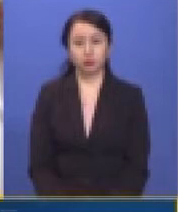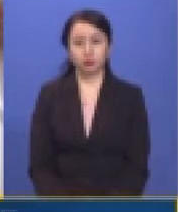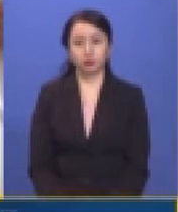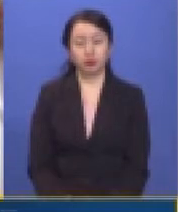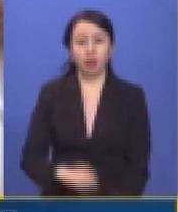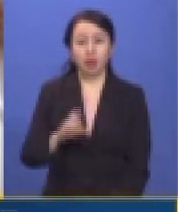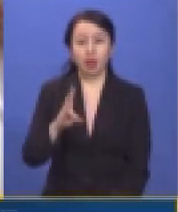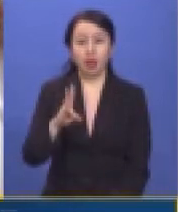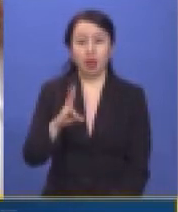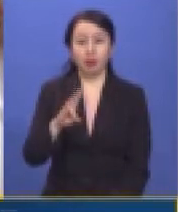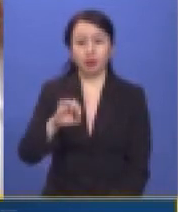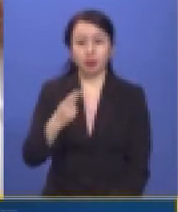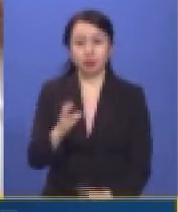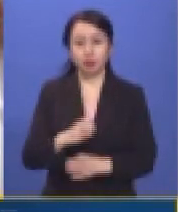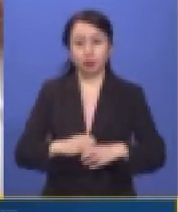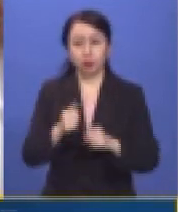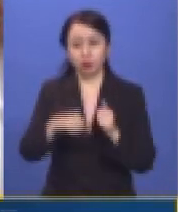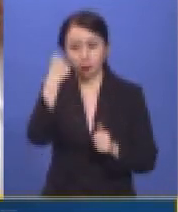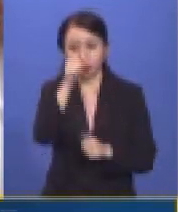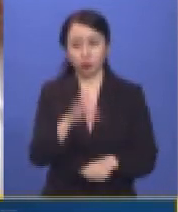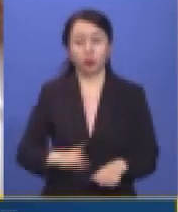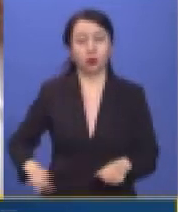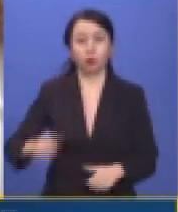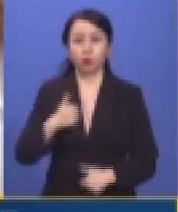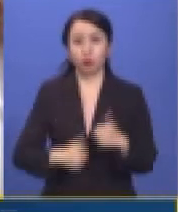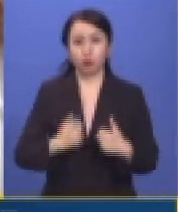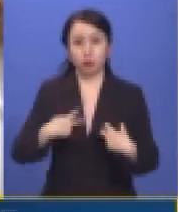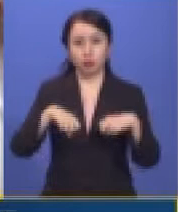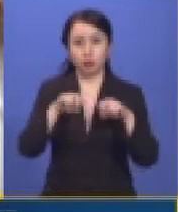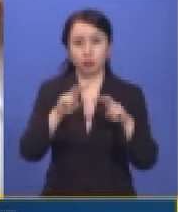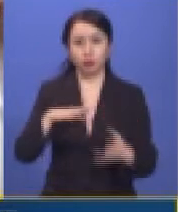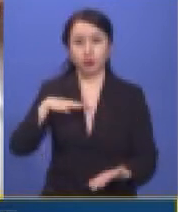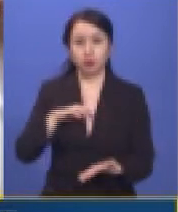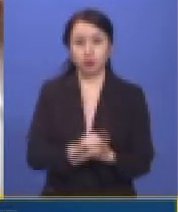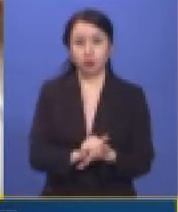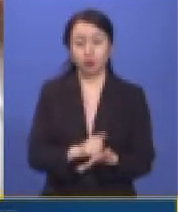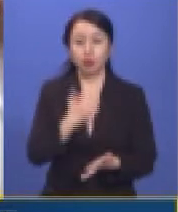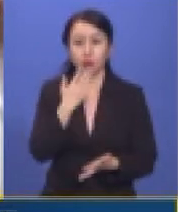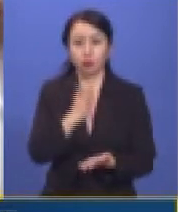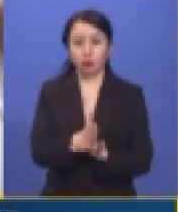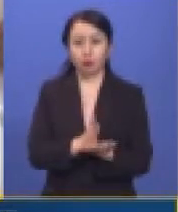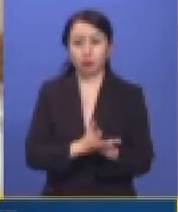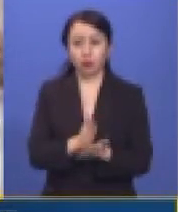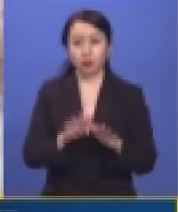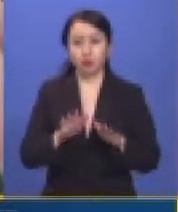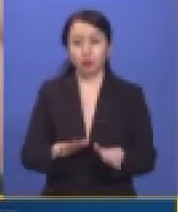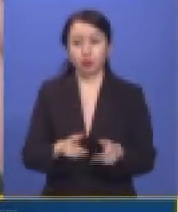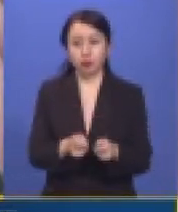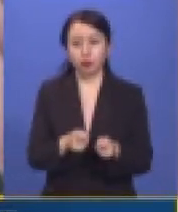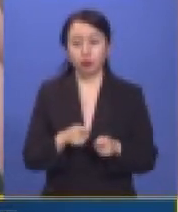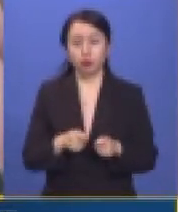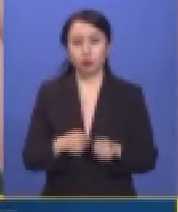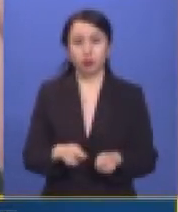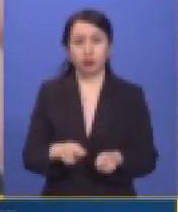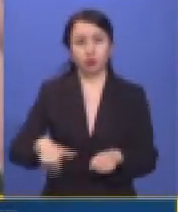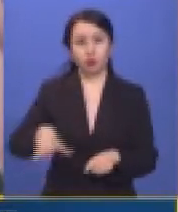Ултык ономастика «Ель Айнасы» – ежегодный республиканский конкурс среди специалистов, занимающихся языковой политикой в местных исполнительных органах